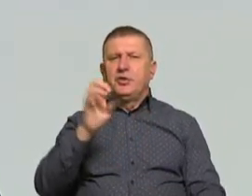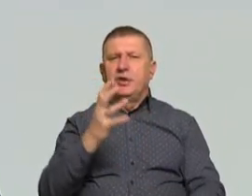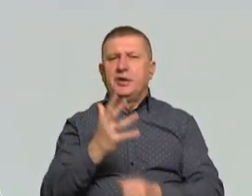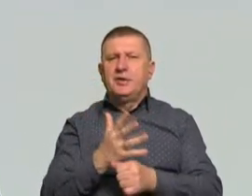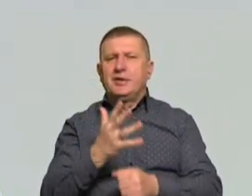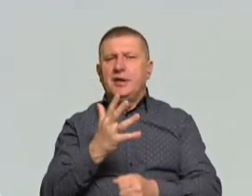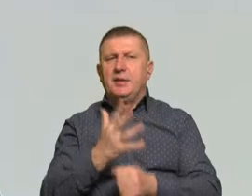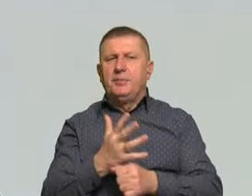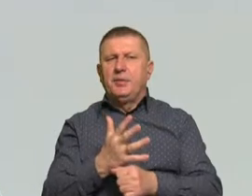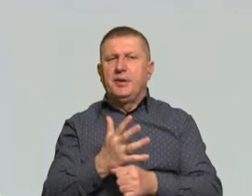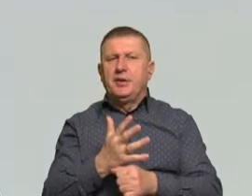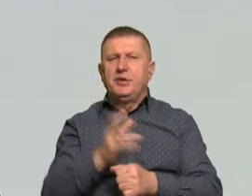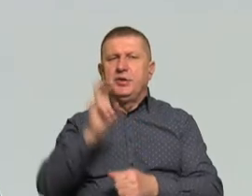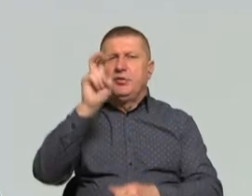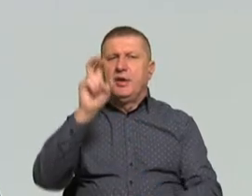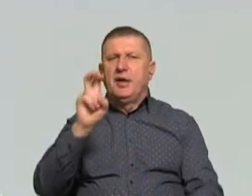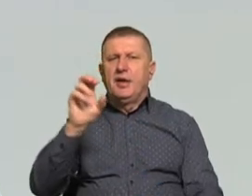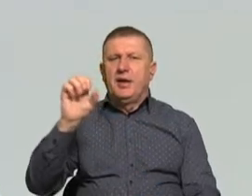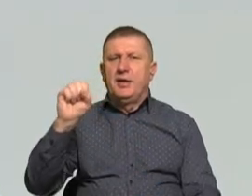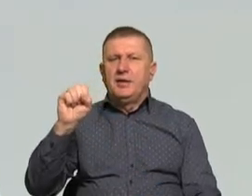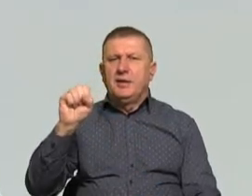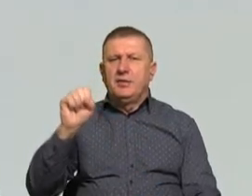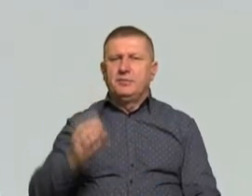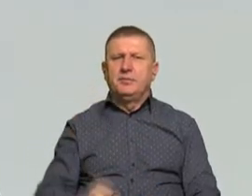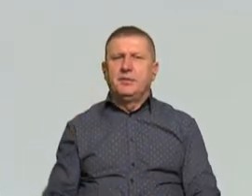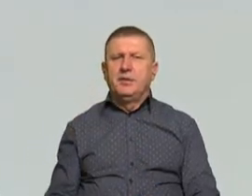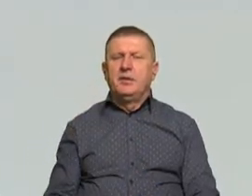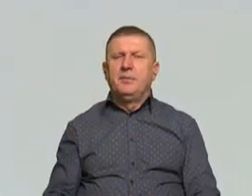450 hektarów, to jedynie